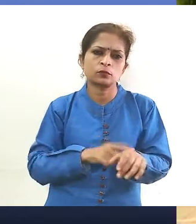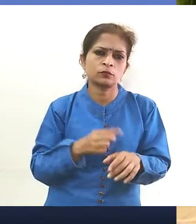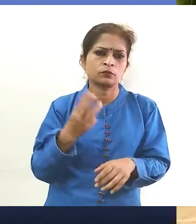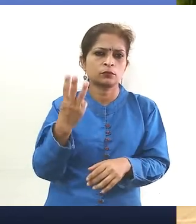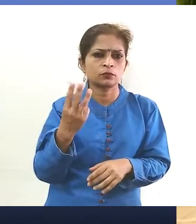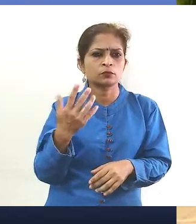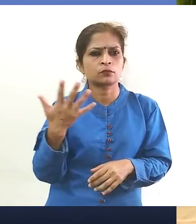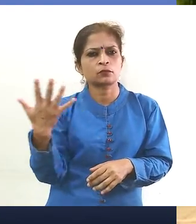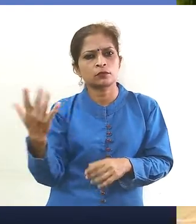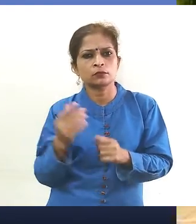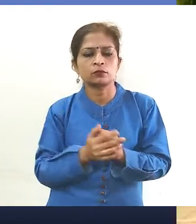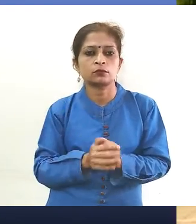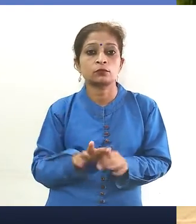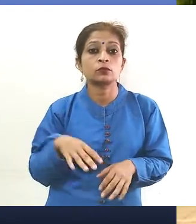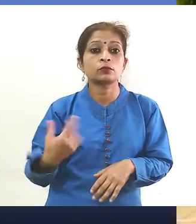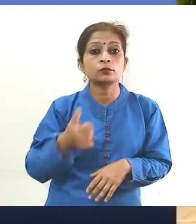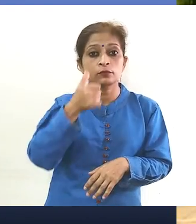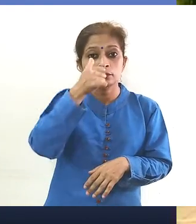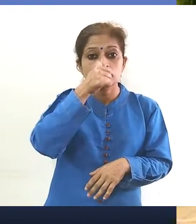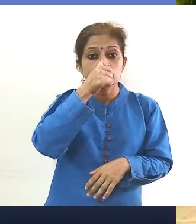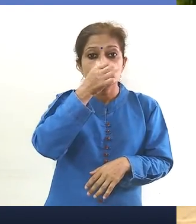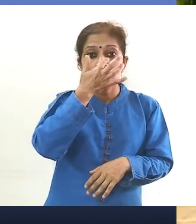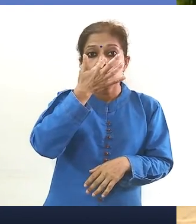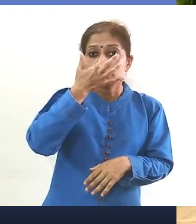3 से 5 बार इसको कर लिया, फिर ये अनुलोम विलोम।